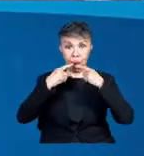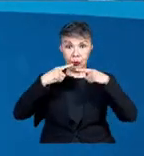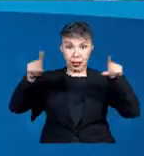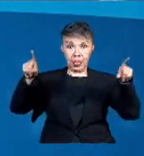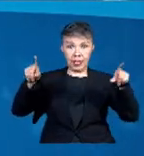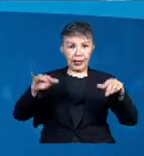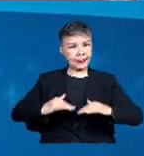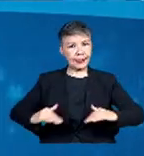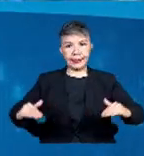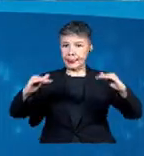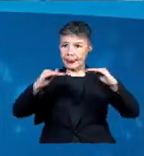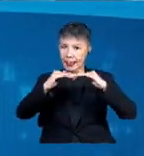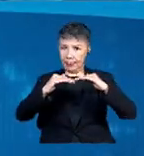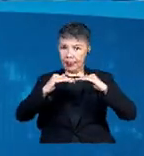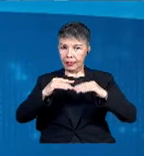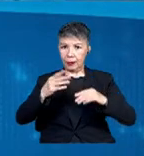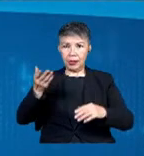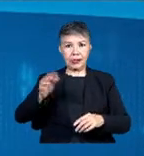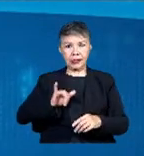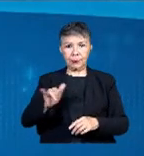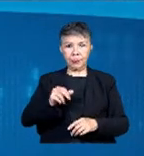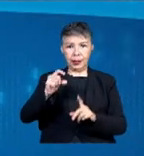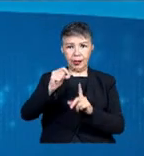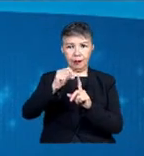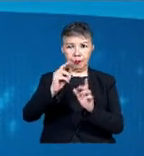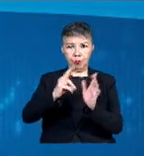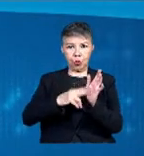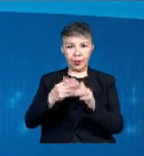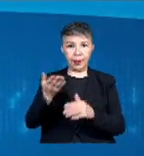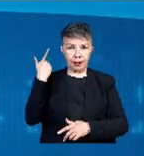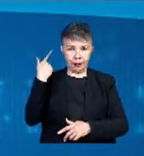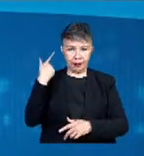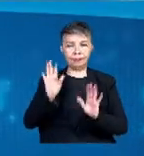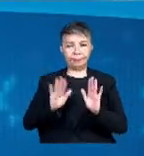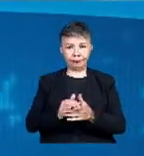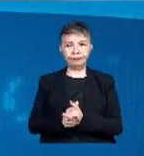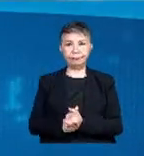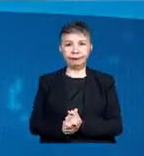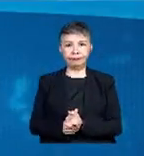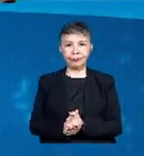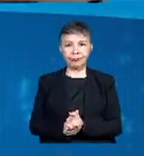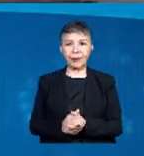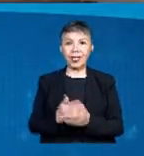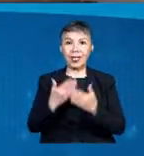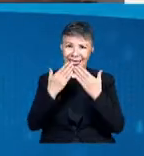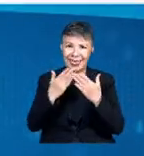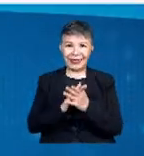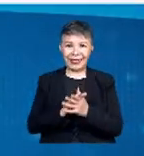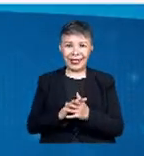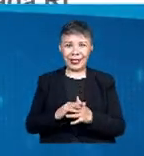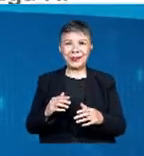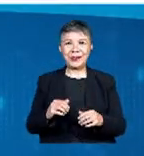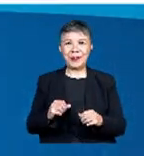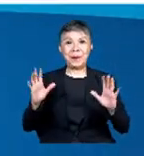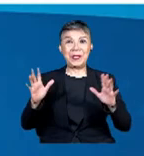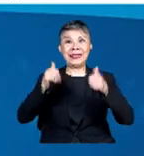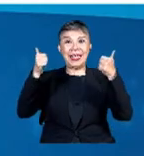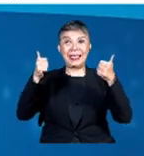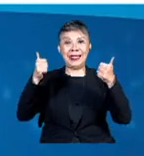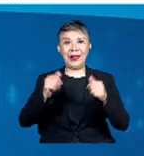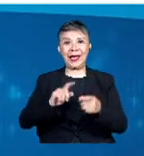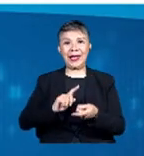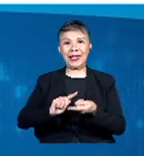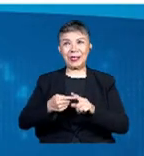pemberitaan yang sama dengan saat PON yang lalu. Terima kasih. Ya, terima kasih. Memang baik sekali ya prestasi yang sudah ditorehkan